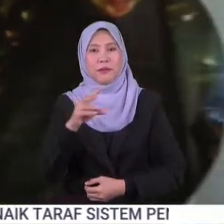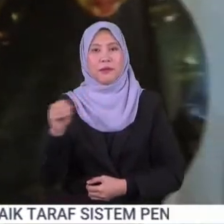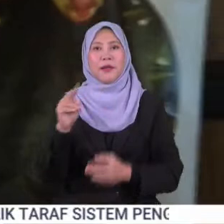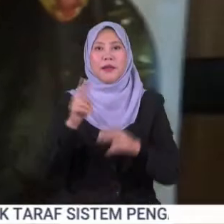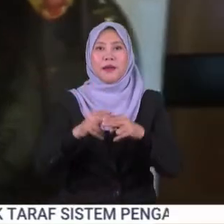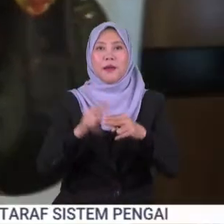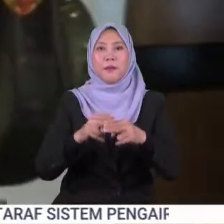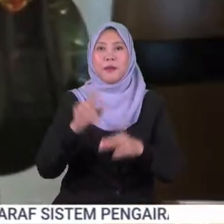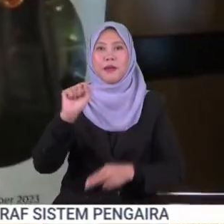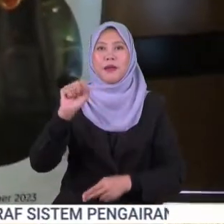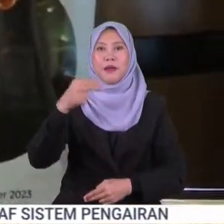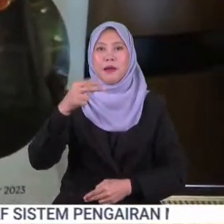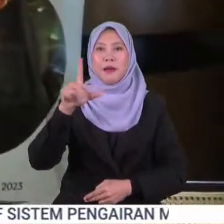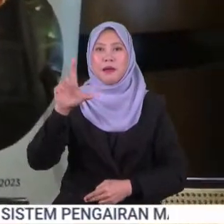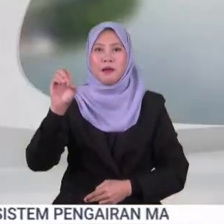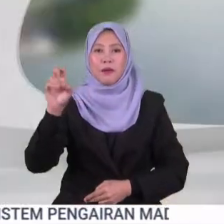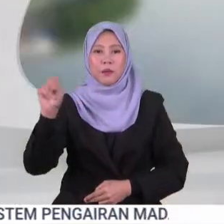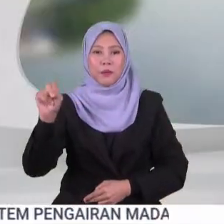diberi nama Ahlun.